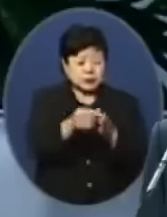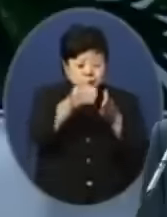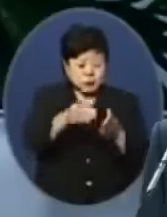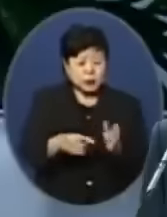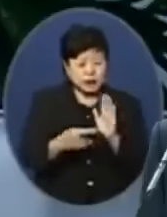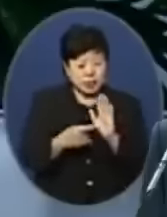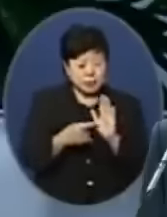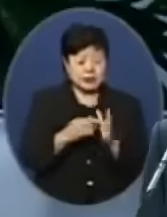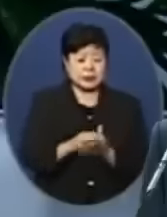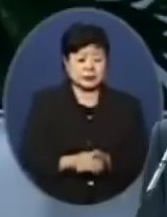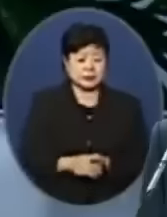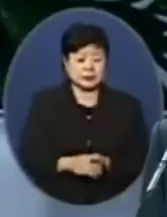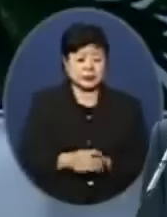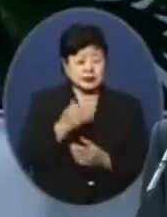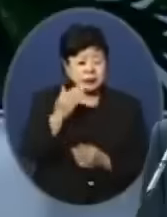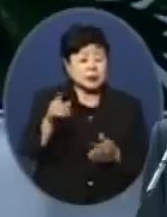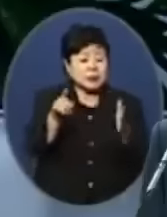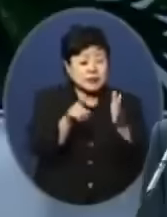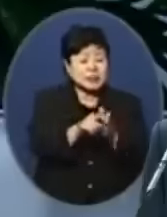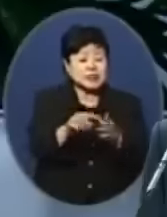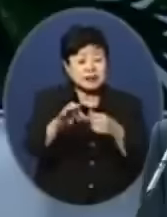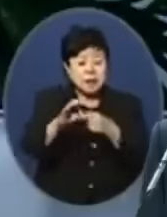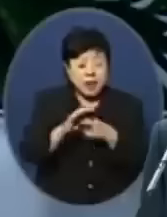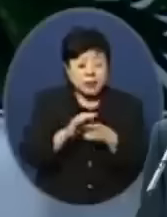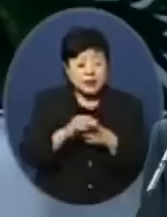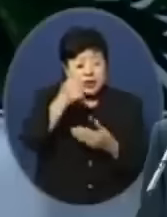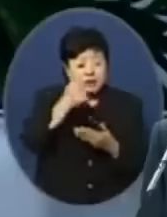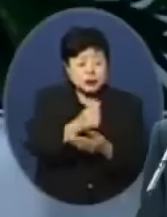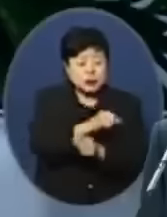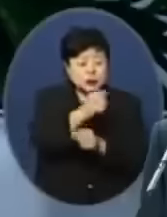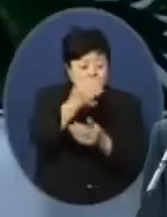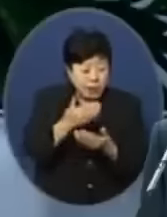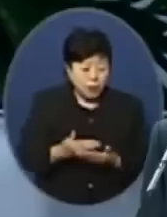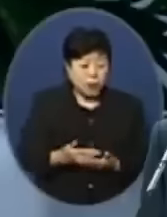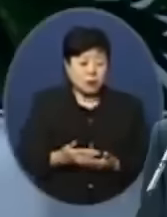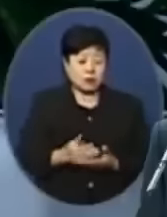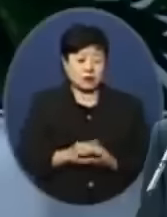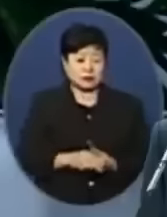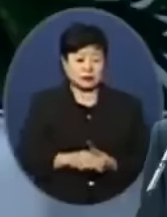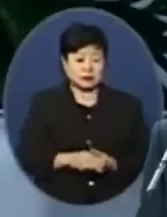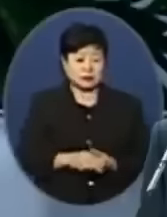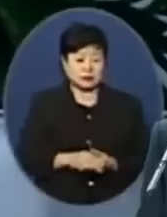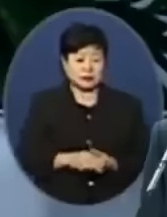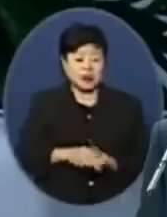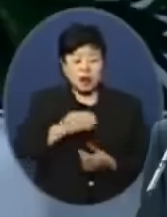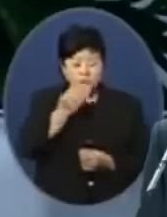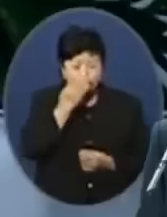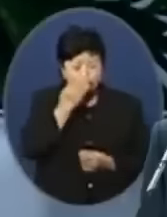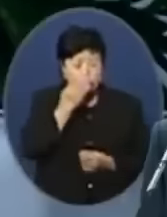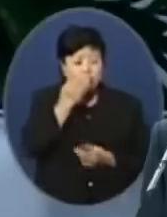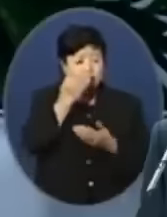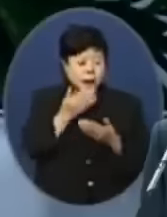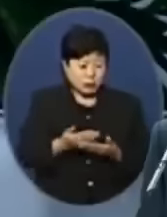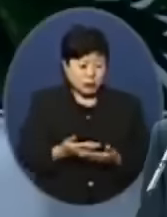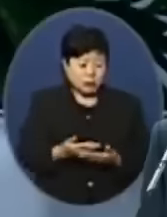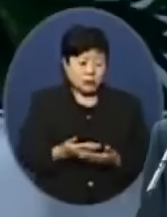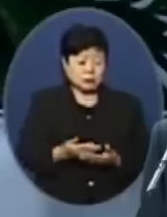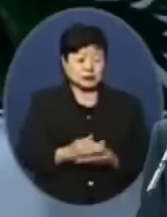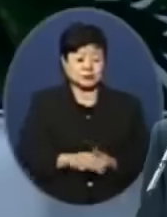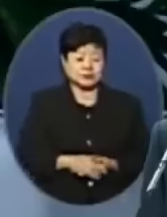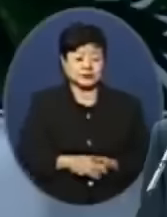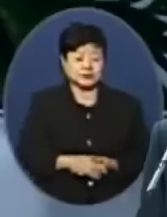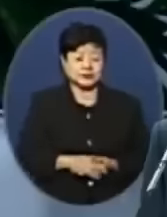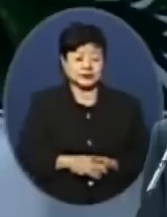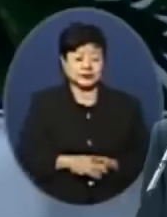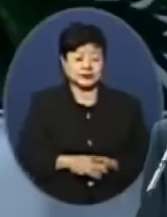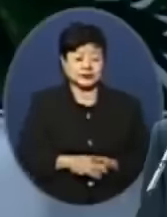여러분에게 나타나는 것입니다. 여러분이 믿으면 죄의 용서하는 역사가 일어나고 거룩함을 주는 역사에